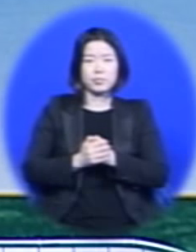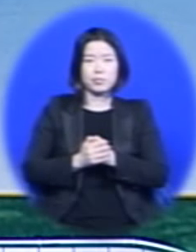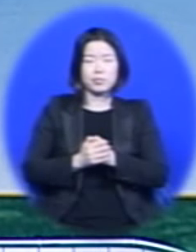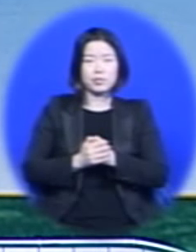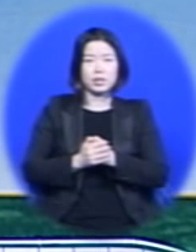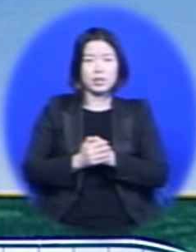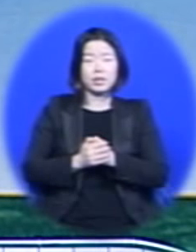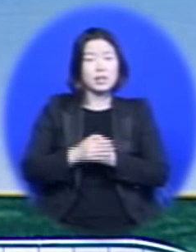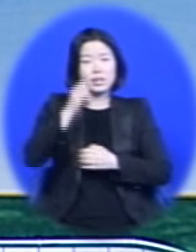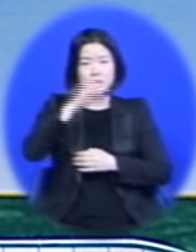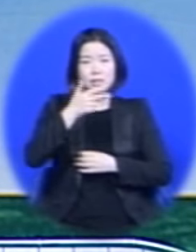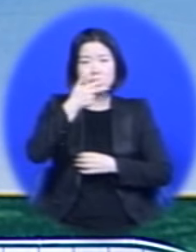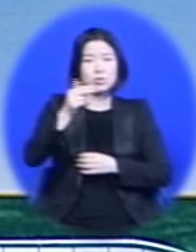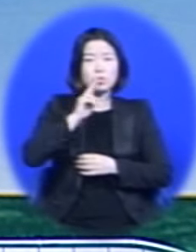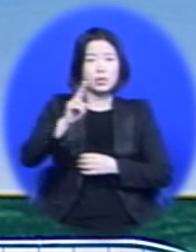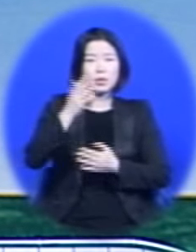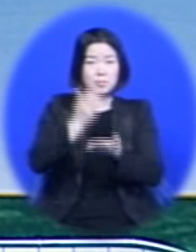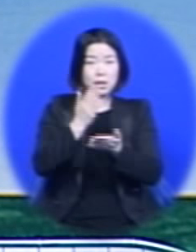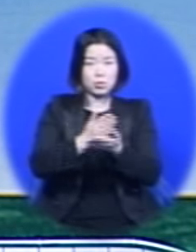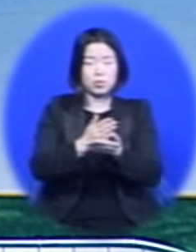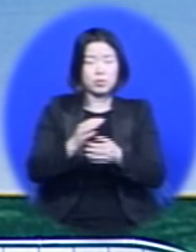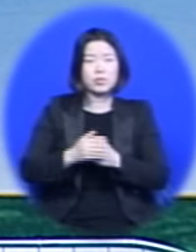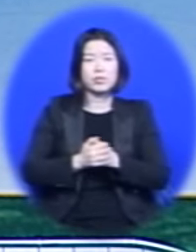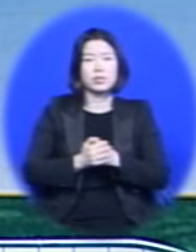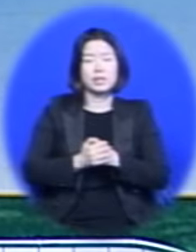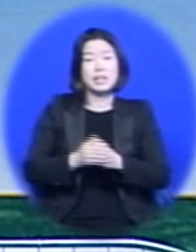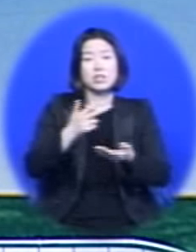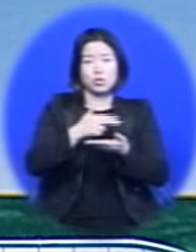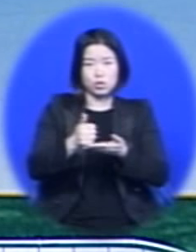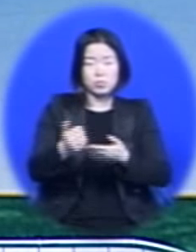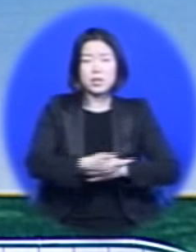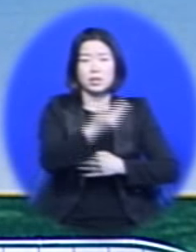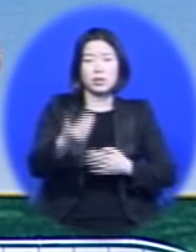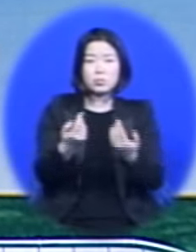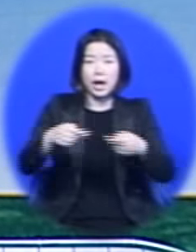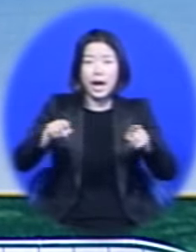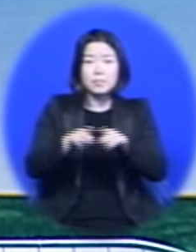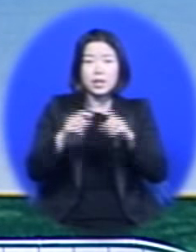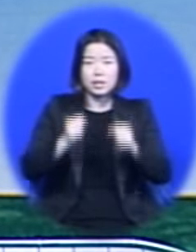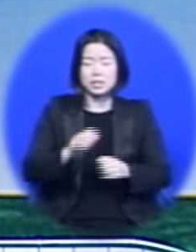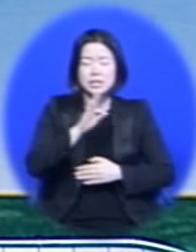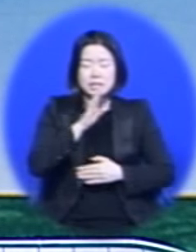바랍니다. 그냥 주여라고 부르시는 것이 아니고 주님이 여러분과 함께 계심을 진짜 믿고